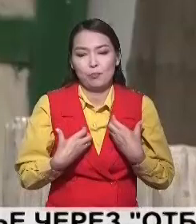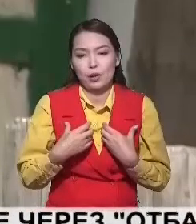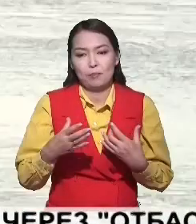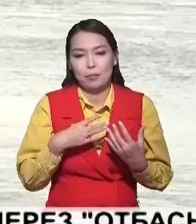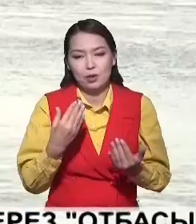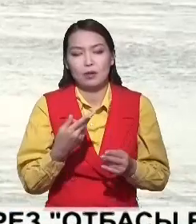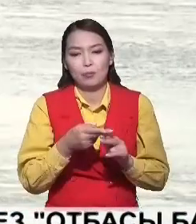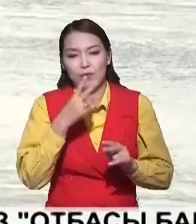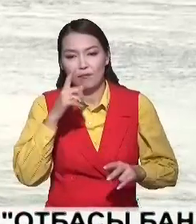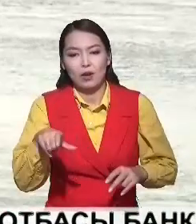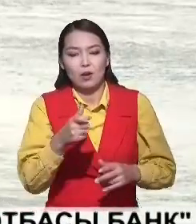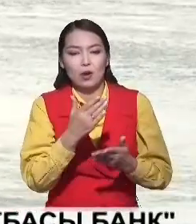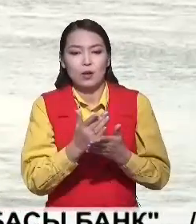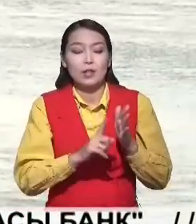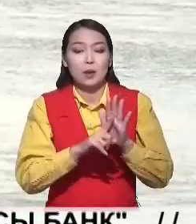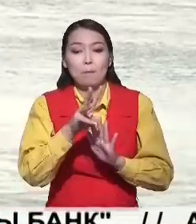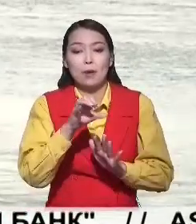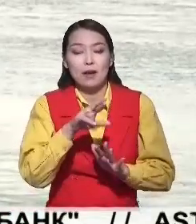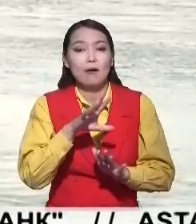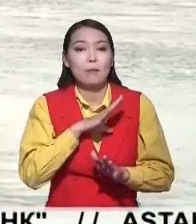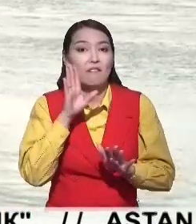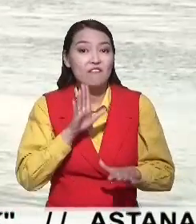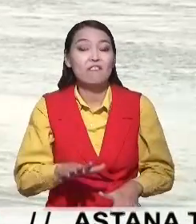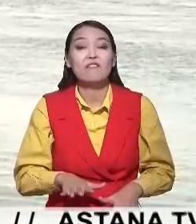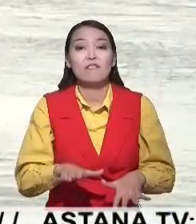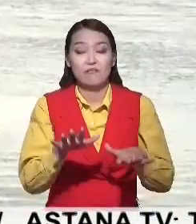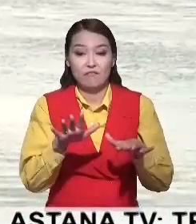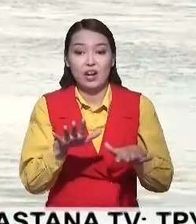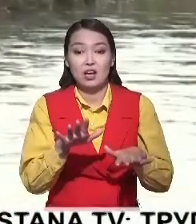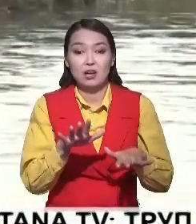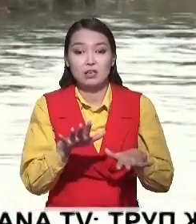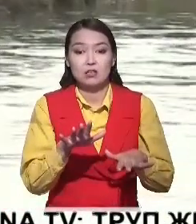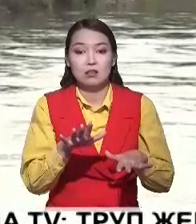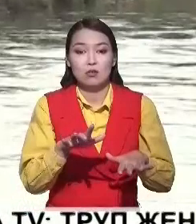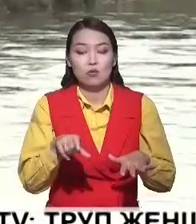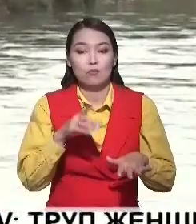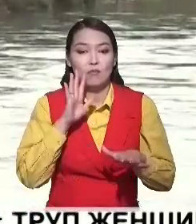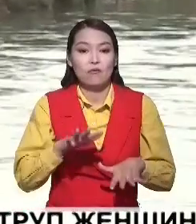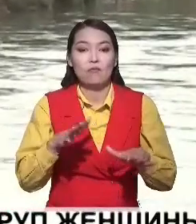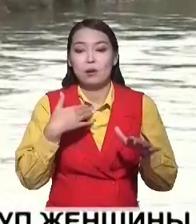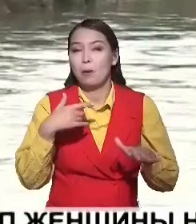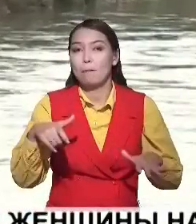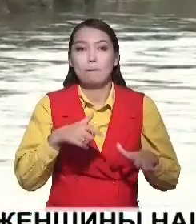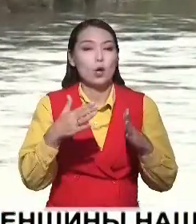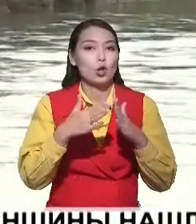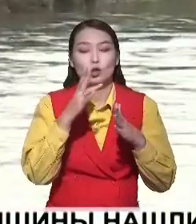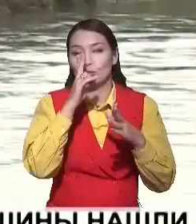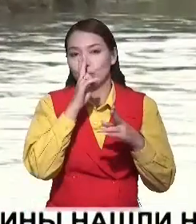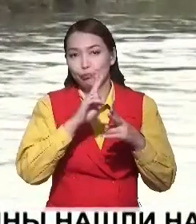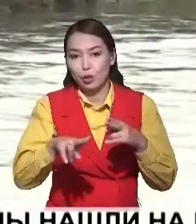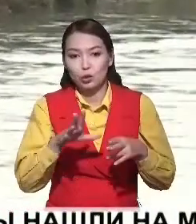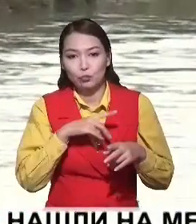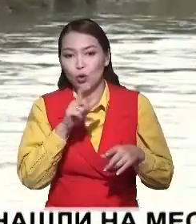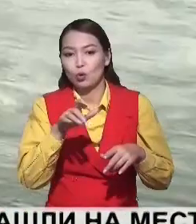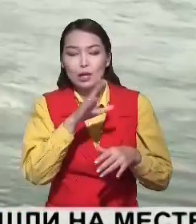на берегу. В начале мая здесь поднялась вода, берег начал выбивать. Мы потеряли дорогу, у людей вон упали